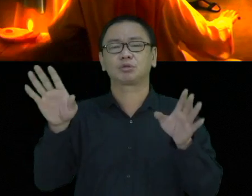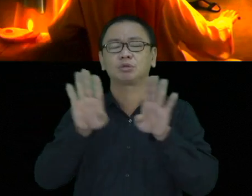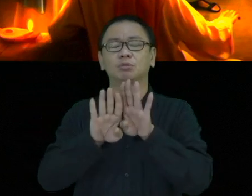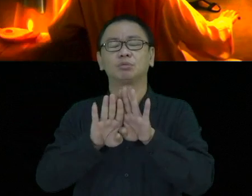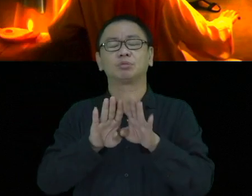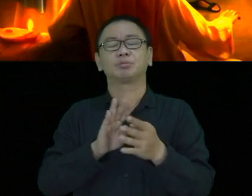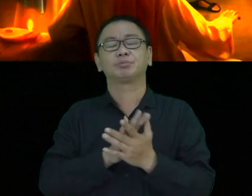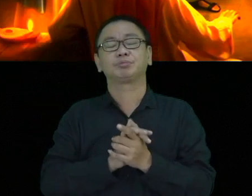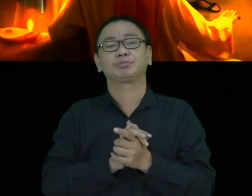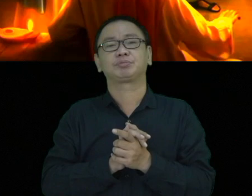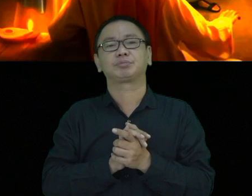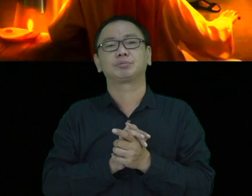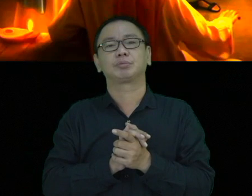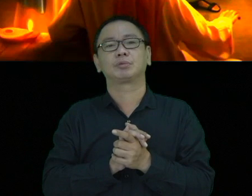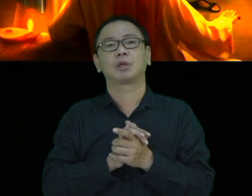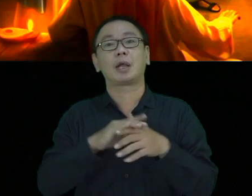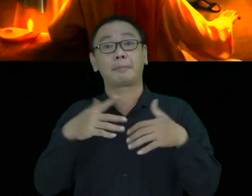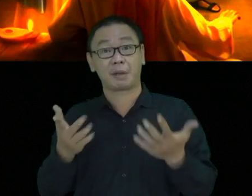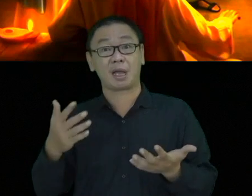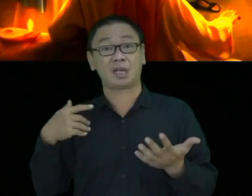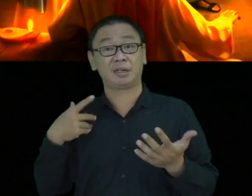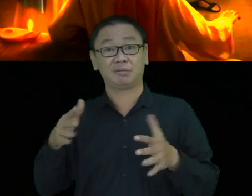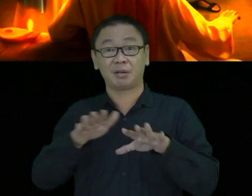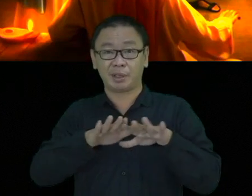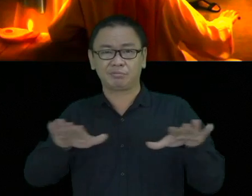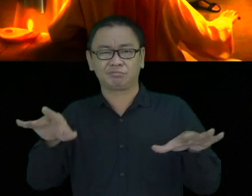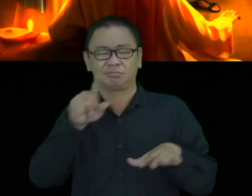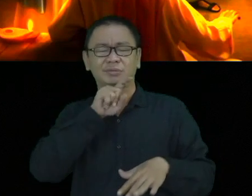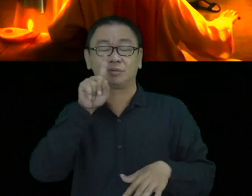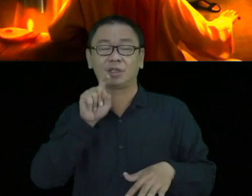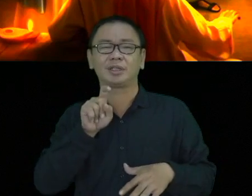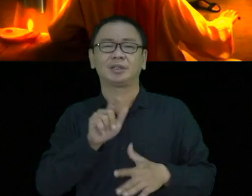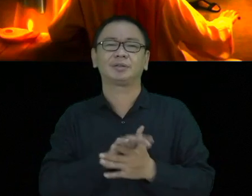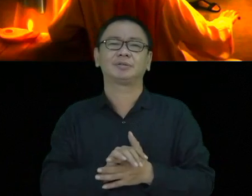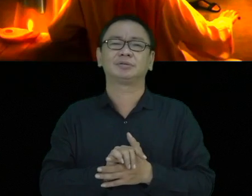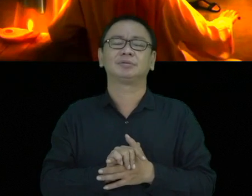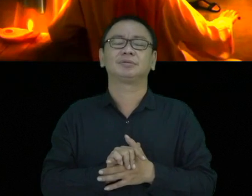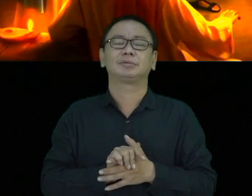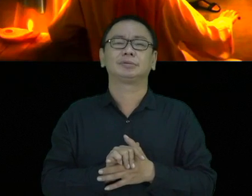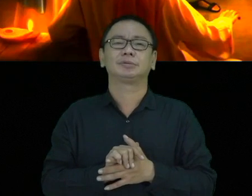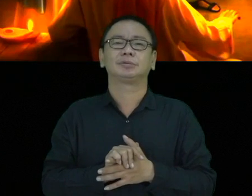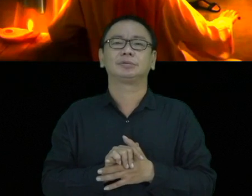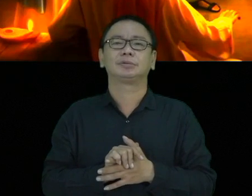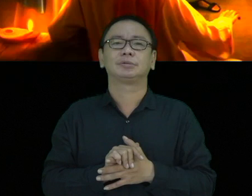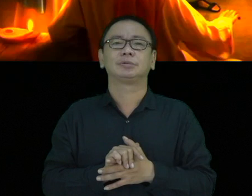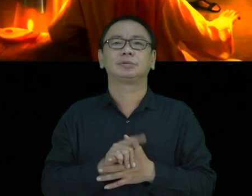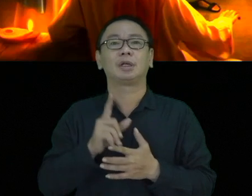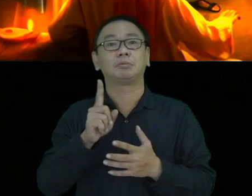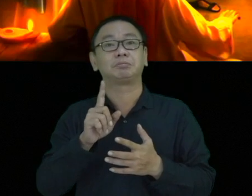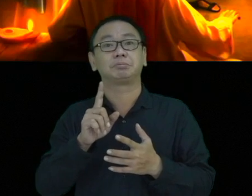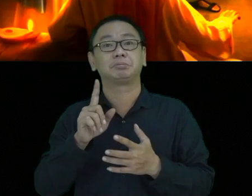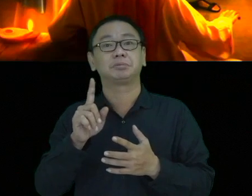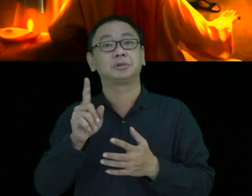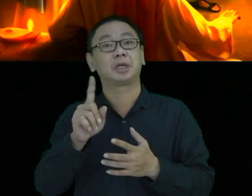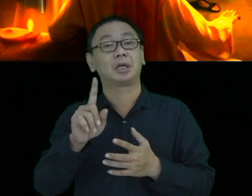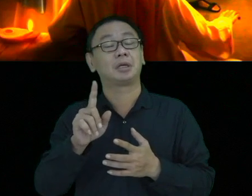pertanyaannya, apakah ada damai? Ya, ternyata juga tidak. Meskipun mereka